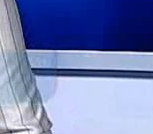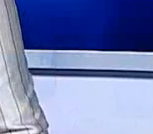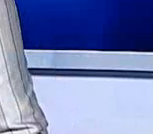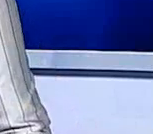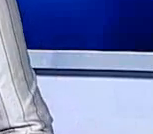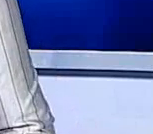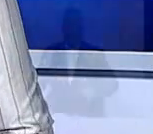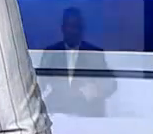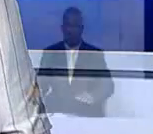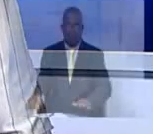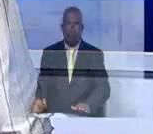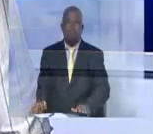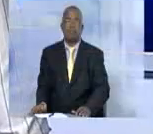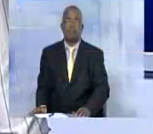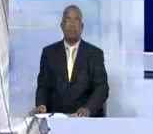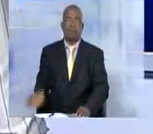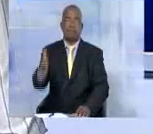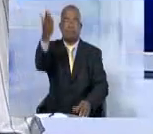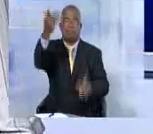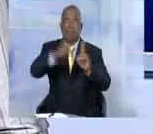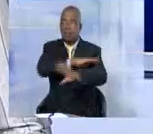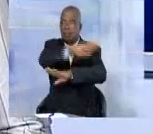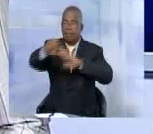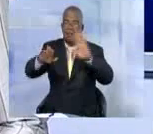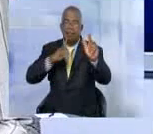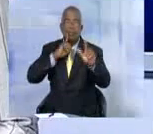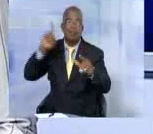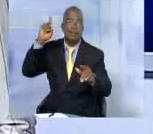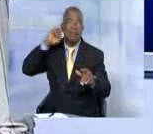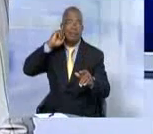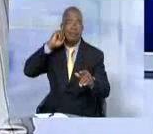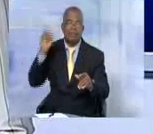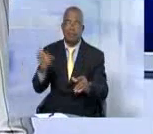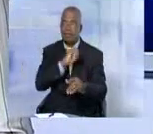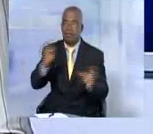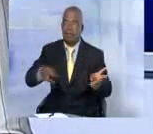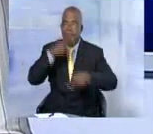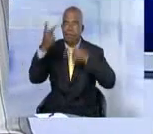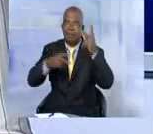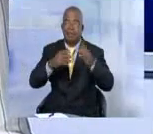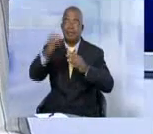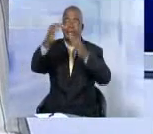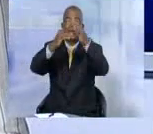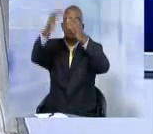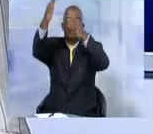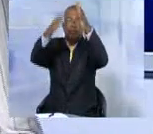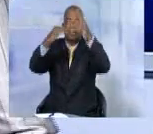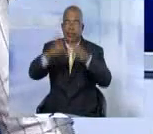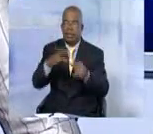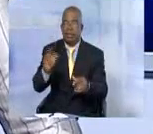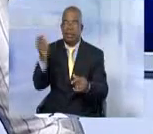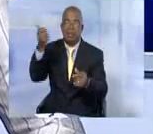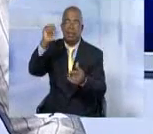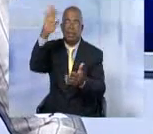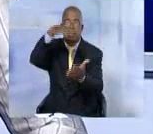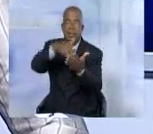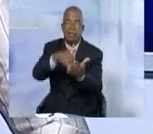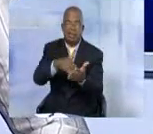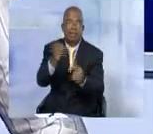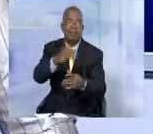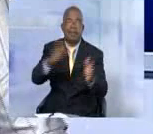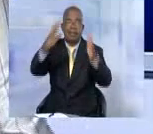ivoirien, confiée à une société marocaine spécialisée dans le domaine. Le Premier ministre a rencontré le premier responsable de cette société